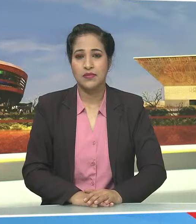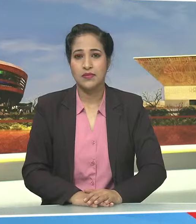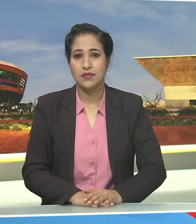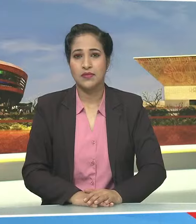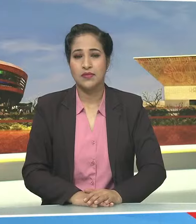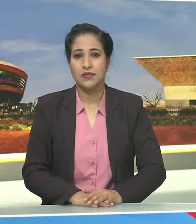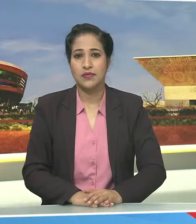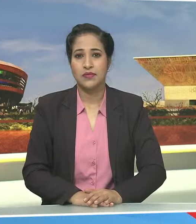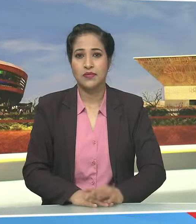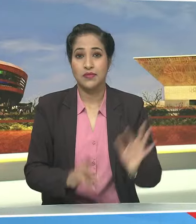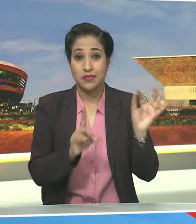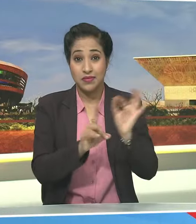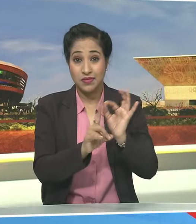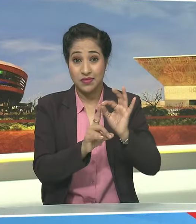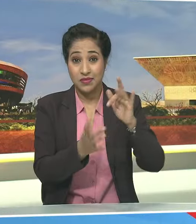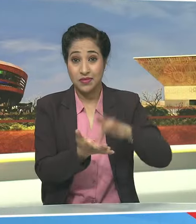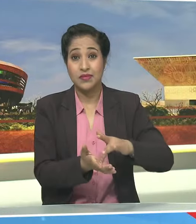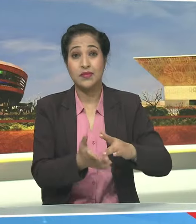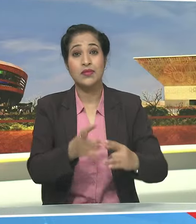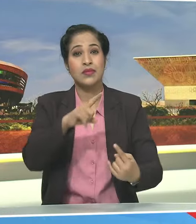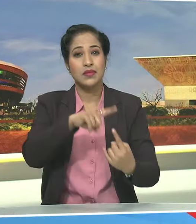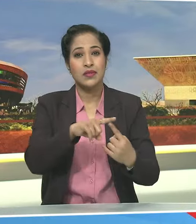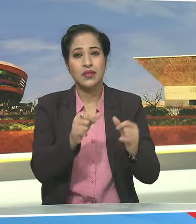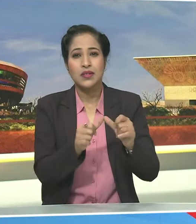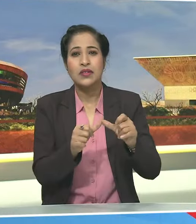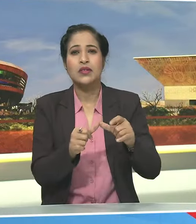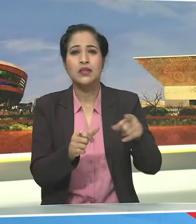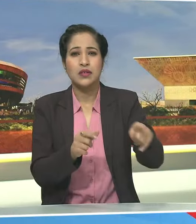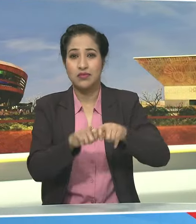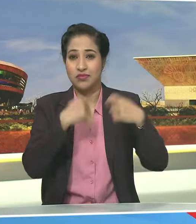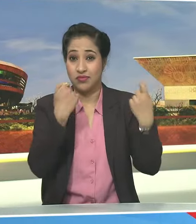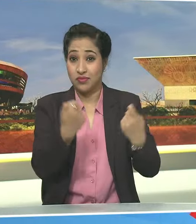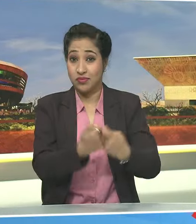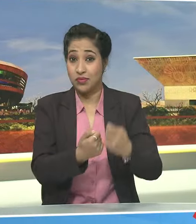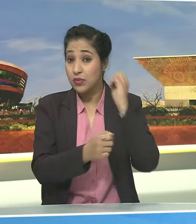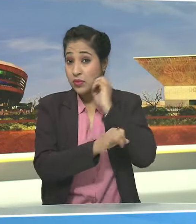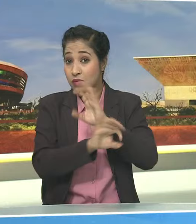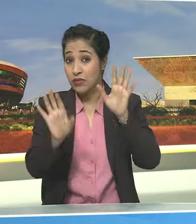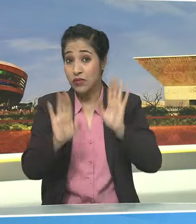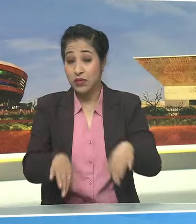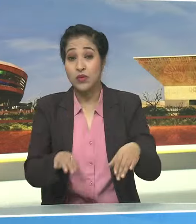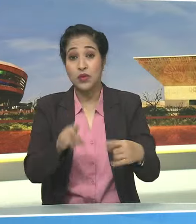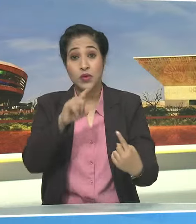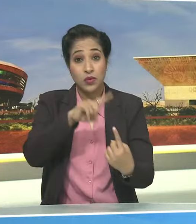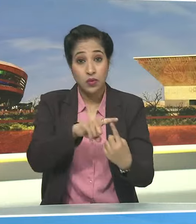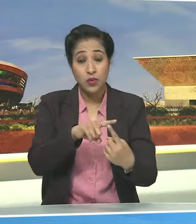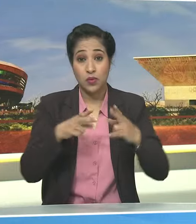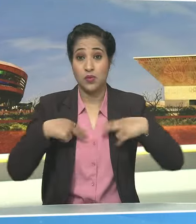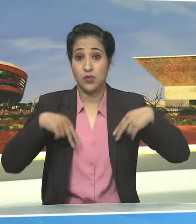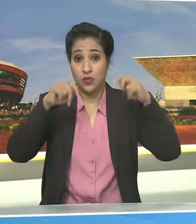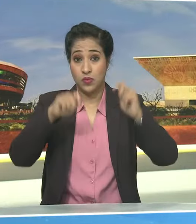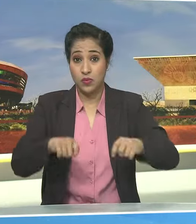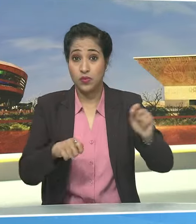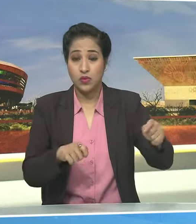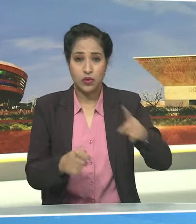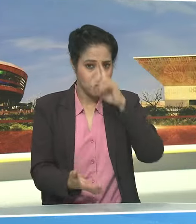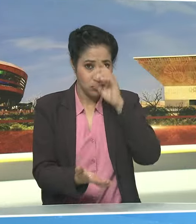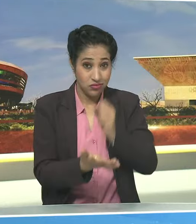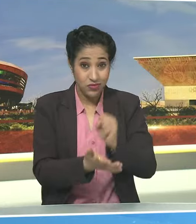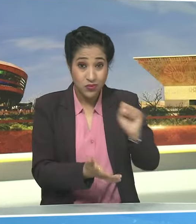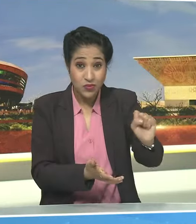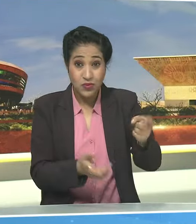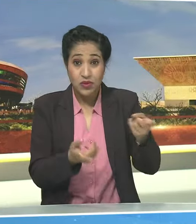है और पाकिस्तान तहरीक इंसाफ पार्टी ने घोषणा की है कि वह ट्रायल कोर्ट के उस फैसले के